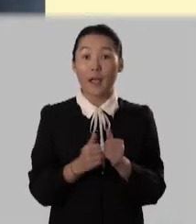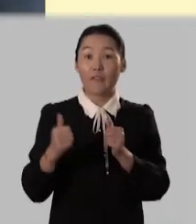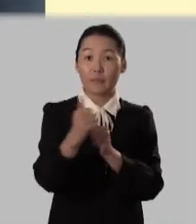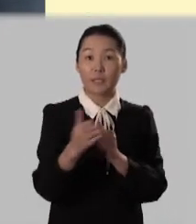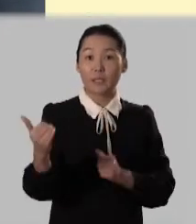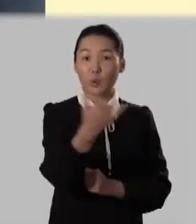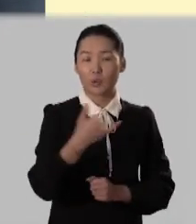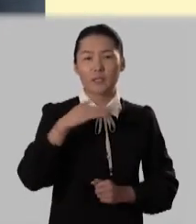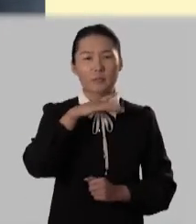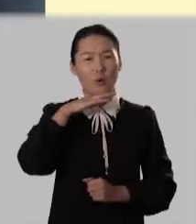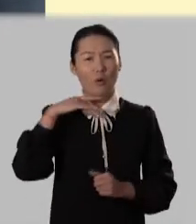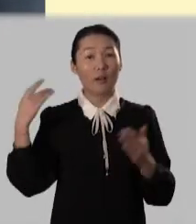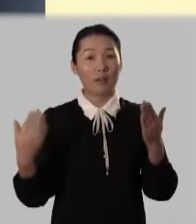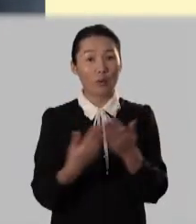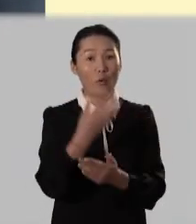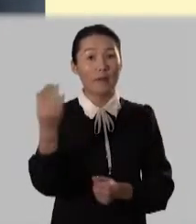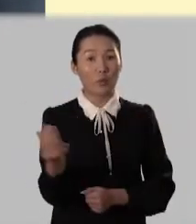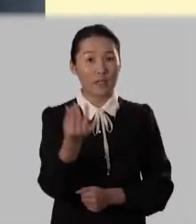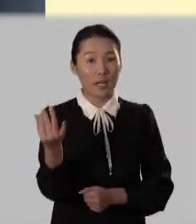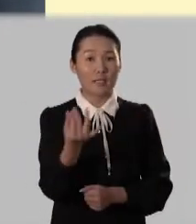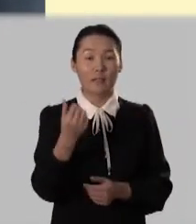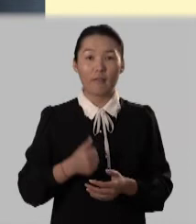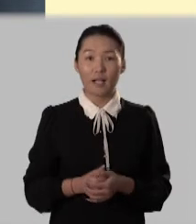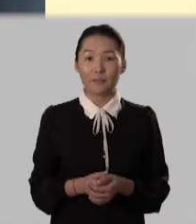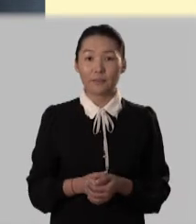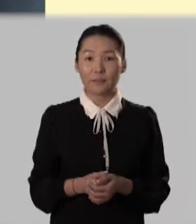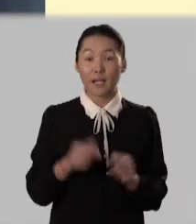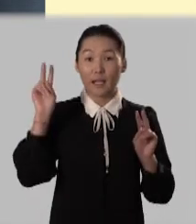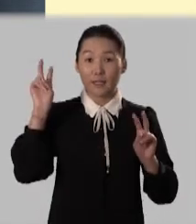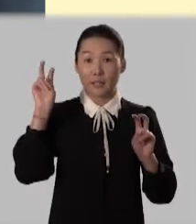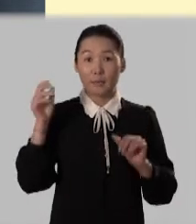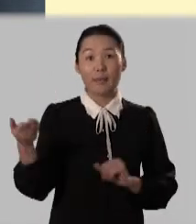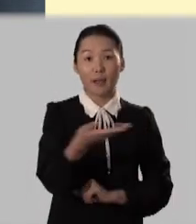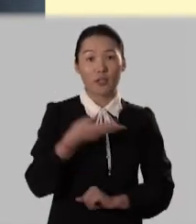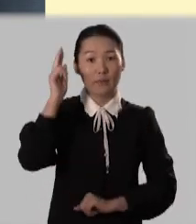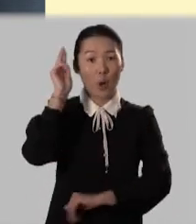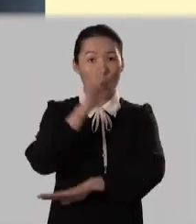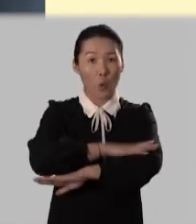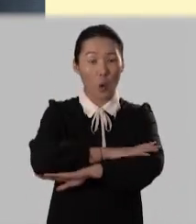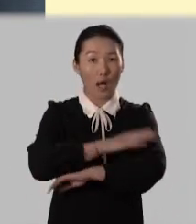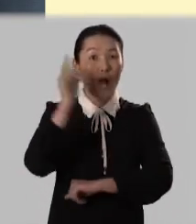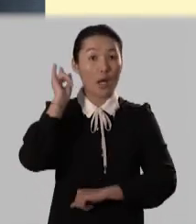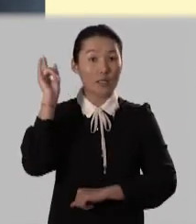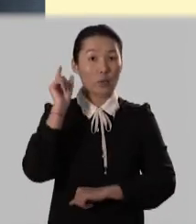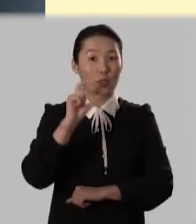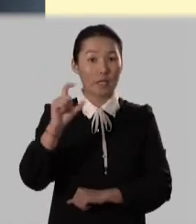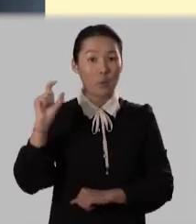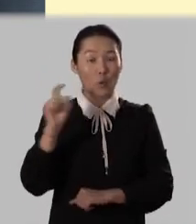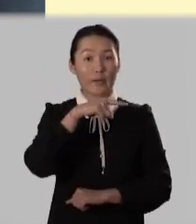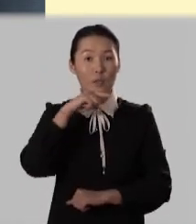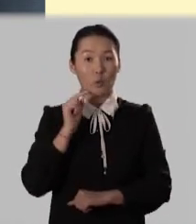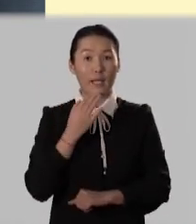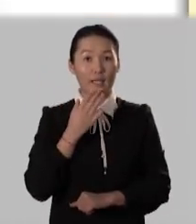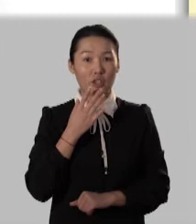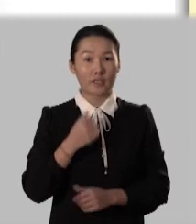много нового и увлекательного тема нашего урока звуки и буквы русской речи